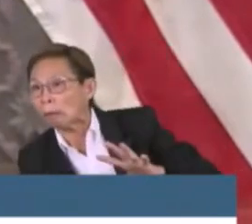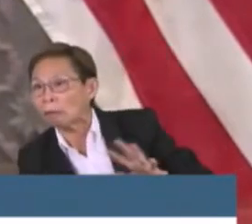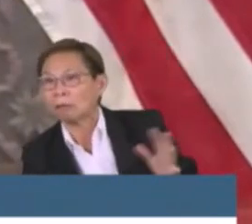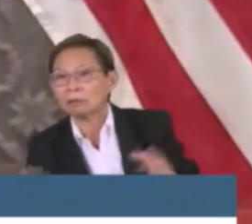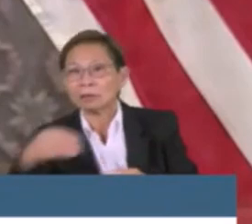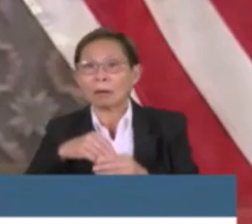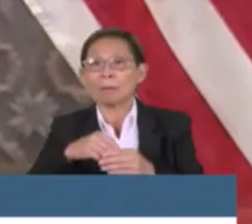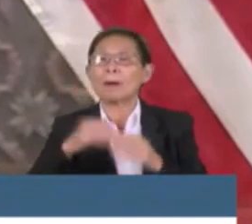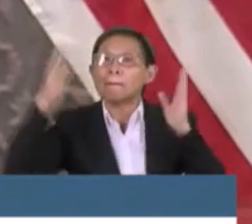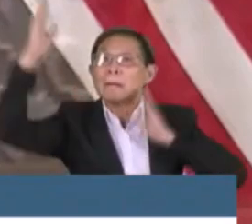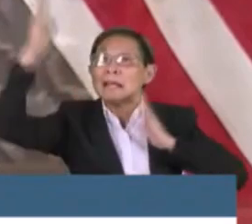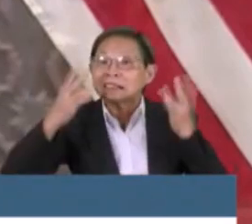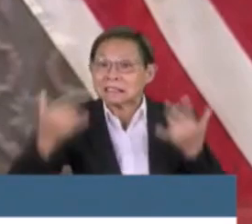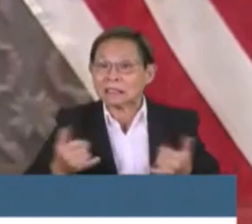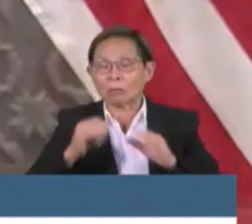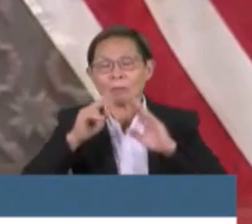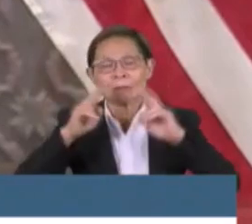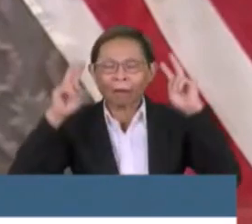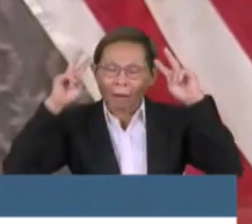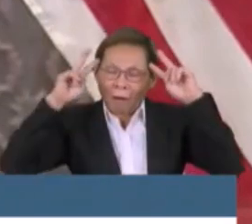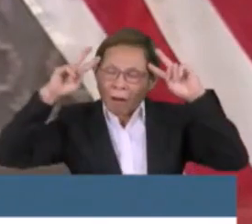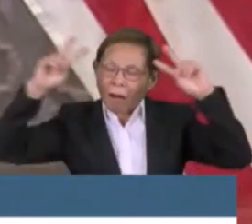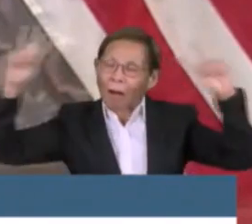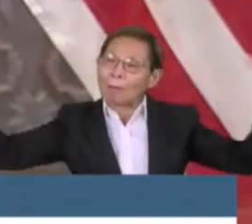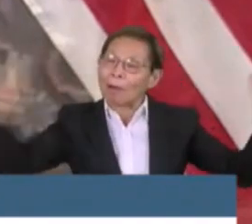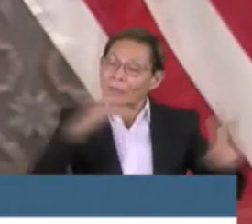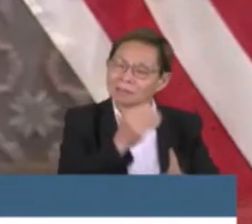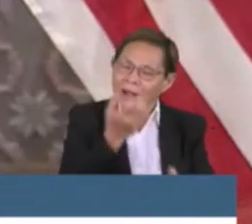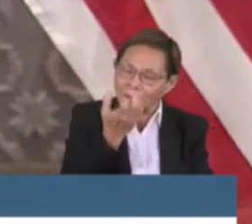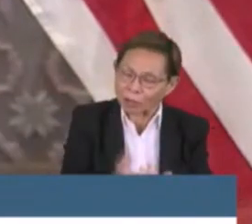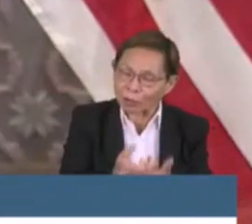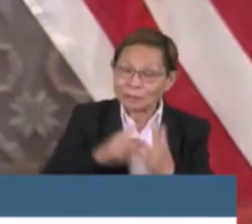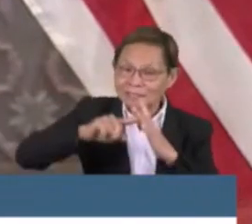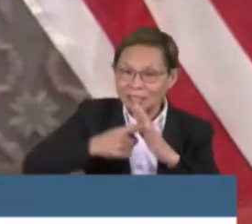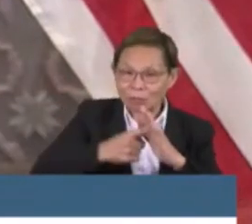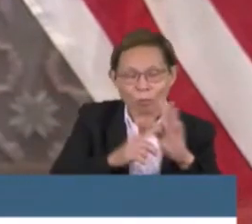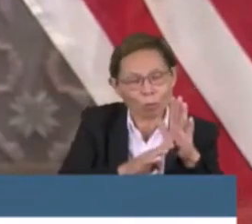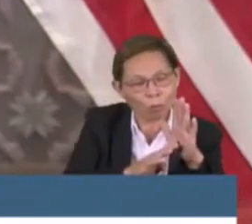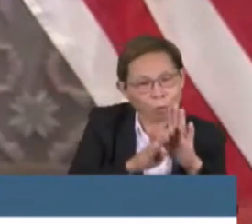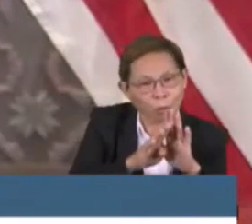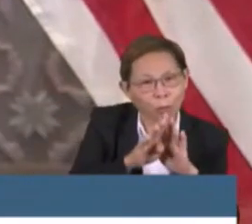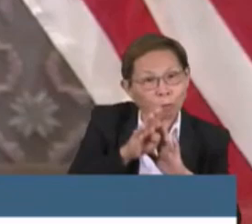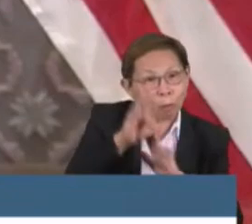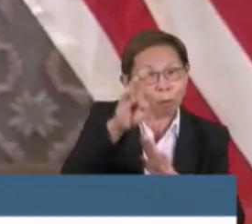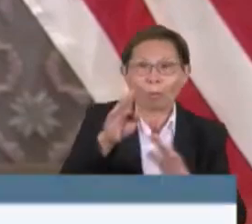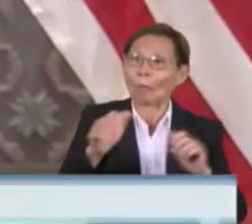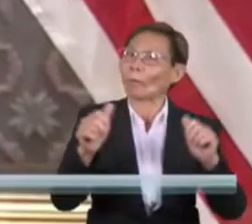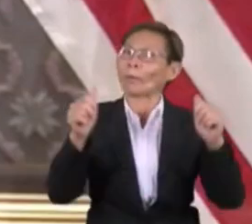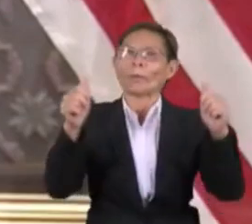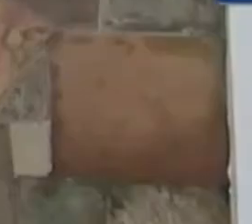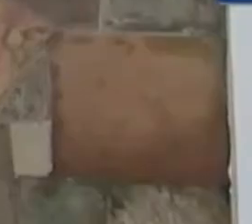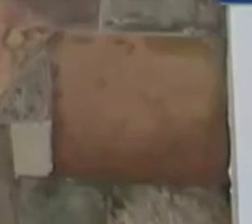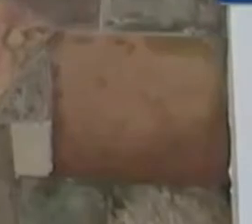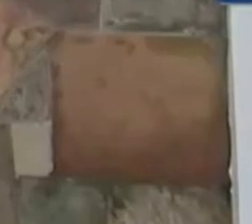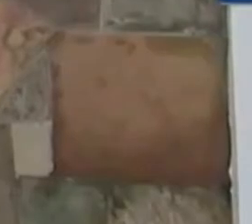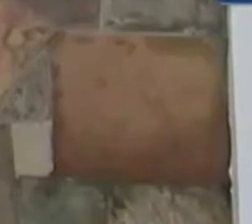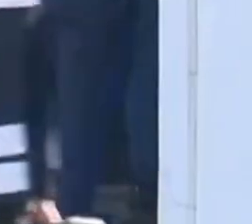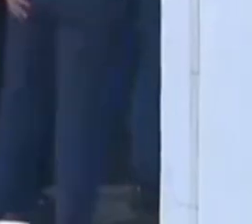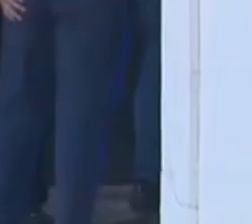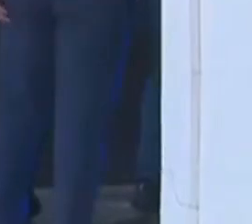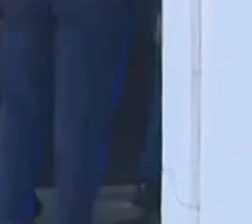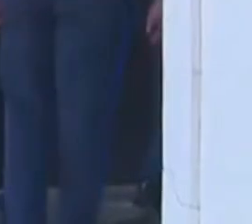keadaan negara aman dan ekonomi mula mencatat pertumbuhan yang memberangsangkan.